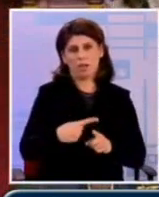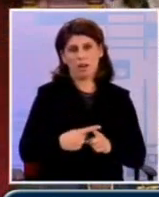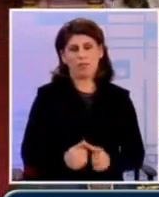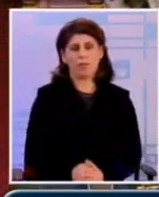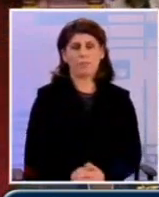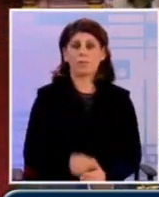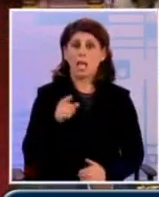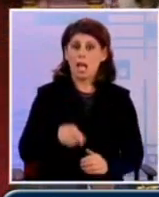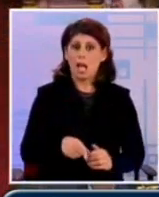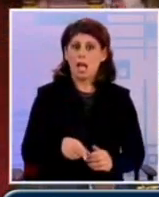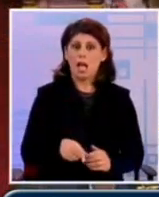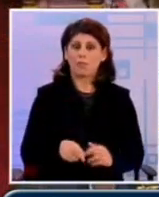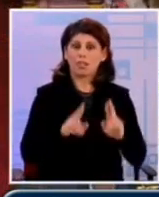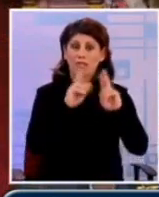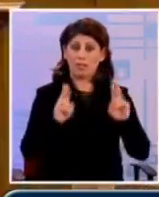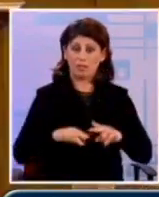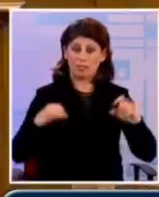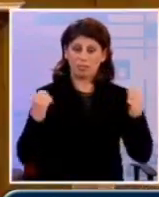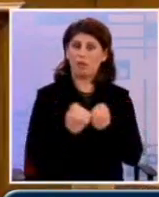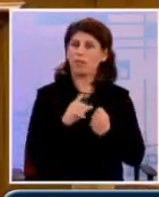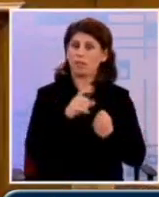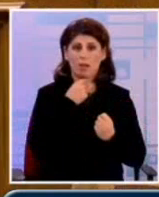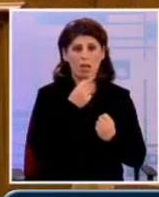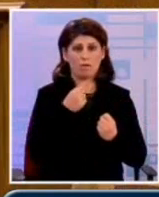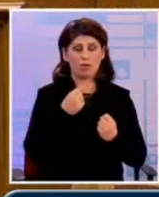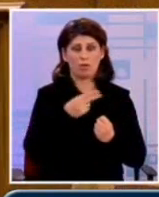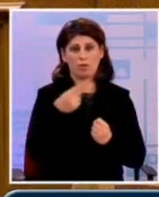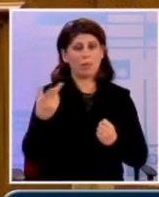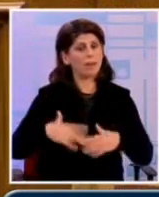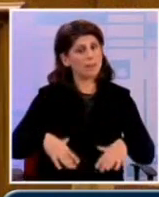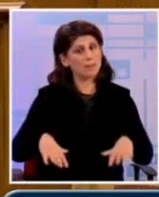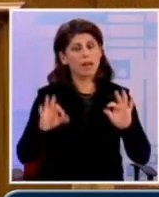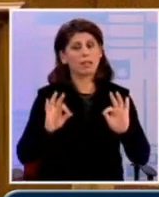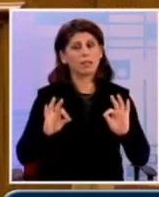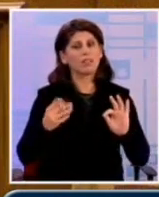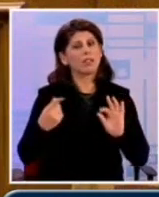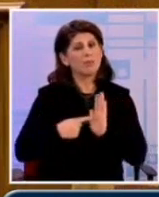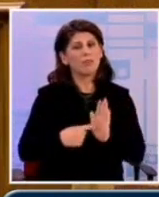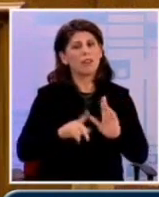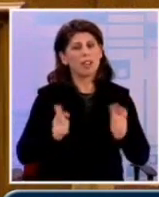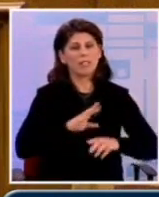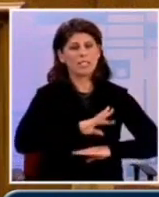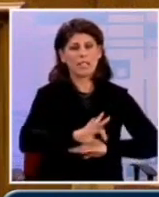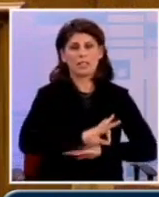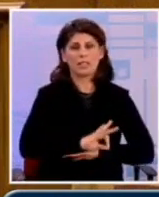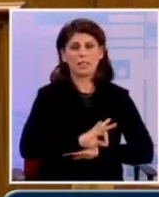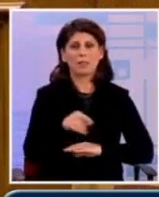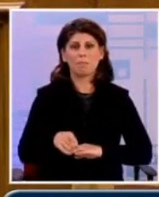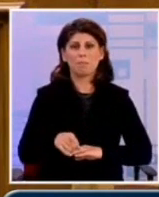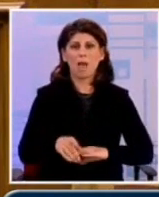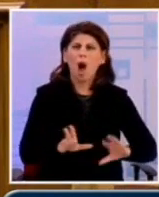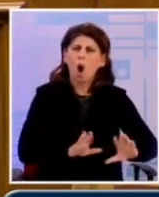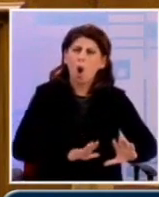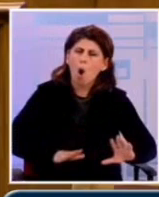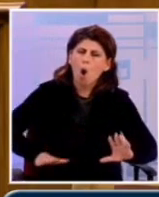συνδιάσκεψη δεν είναι μια εύκολη υπόθεση, αλλά είναι ένα ξεκίνημα που ξεδιπλώνει μια εθνική στρατηγική, μια παλαϊκή